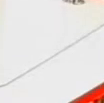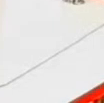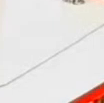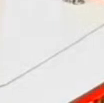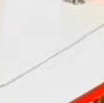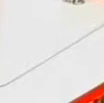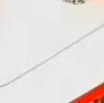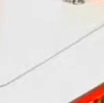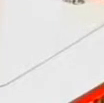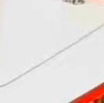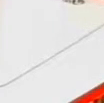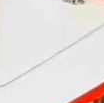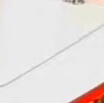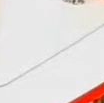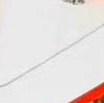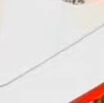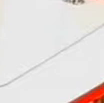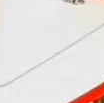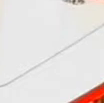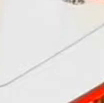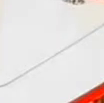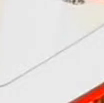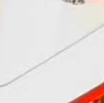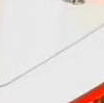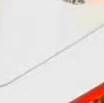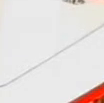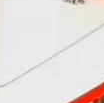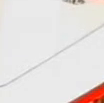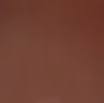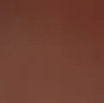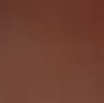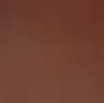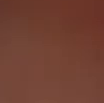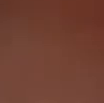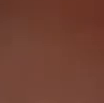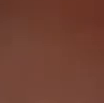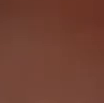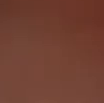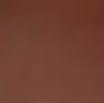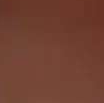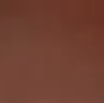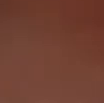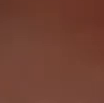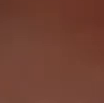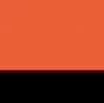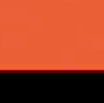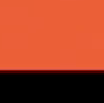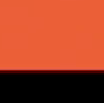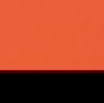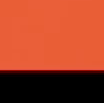Вітаю глядачів телеканалу «ЮА Тернопіль». В ефірі новини у студії Богдана Сарабун. Дивіться у випуску.